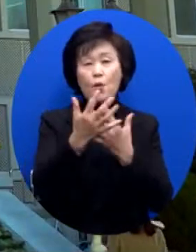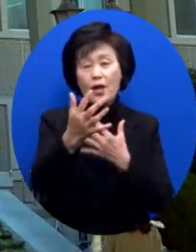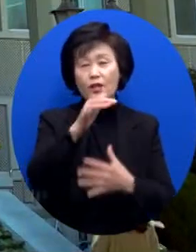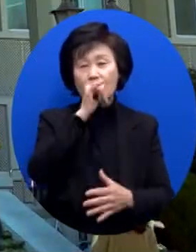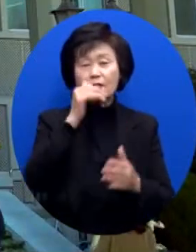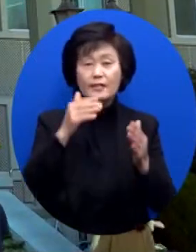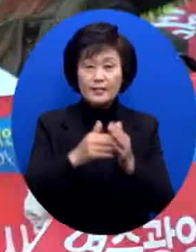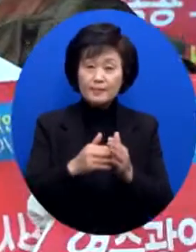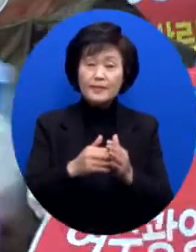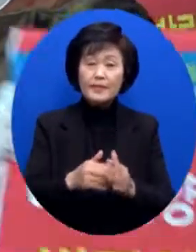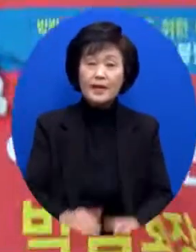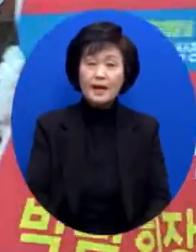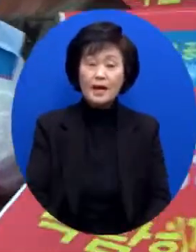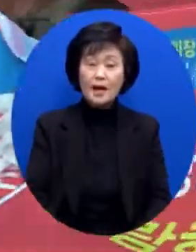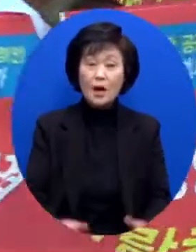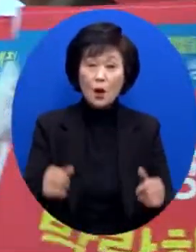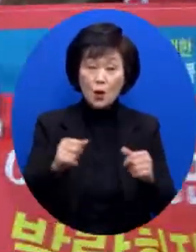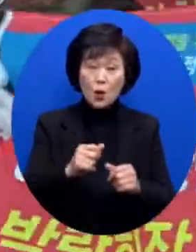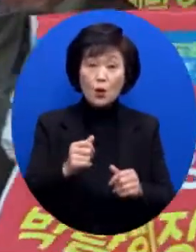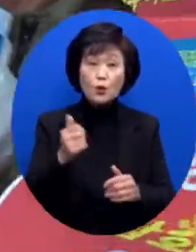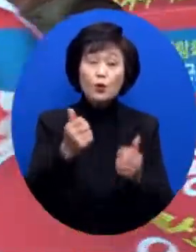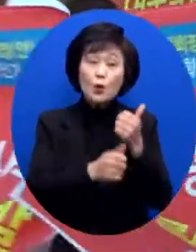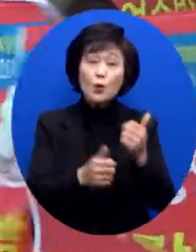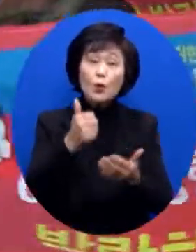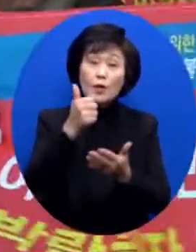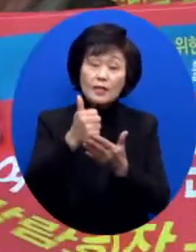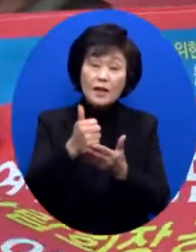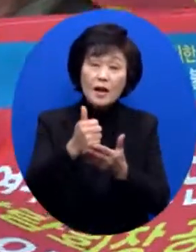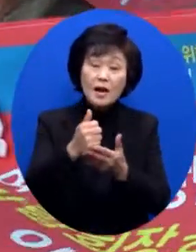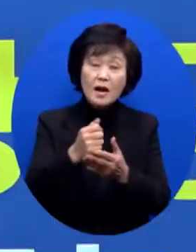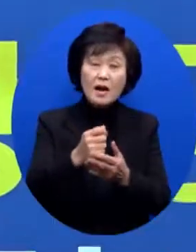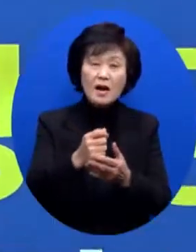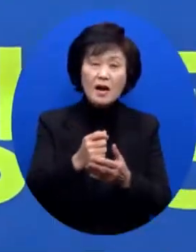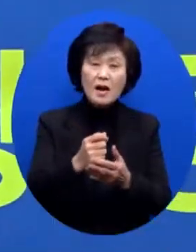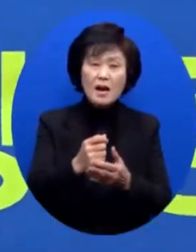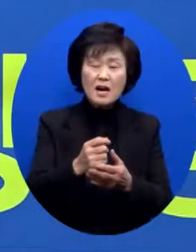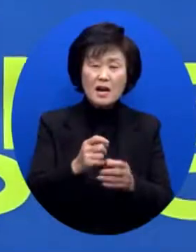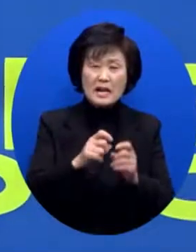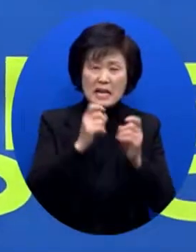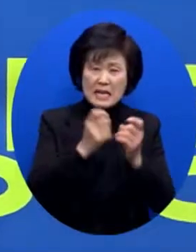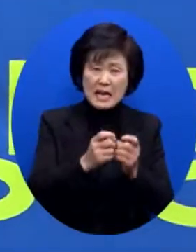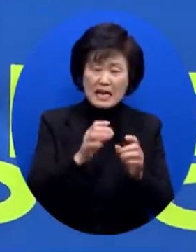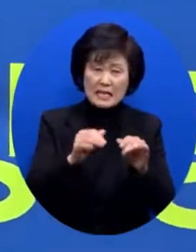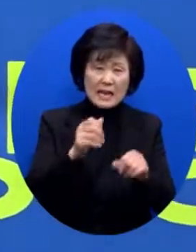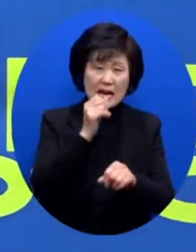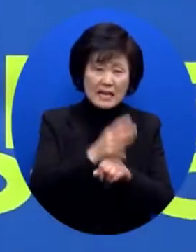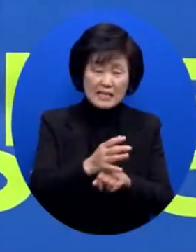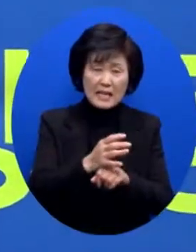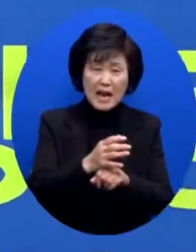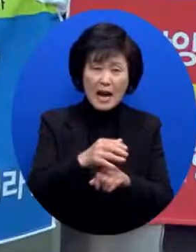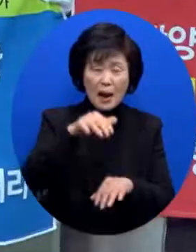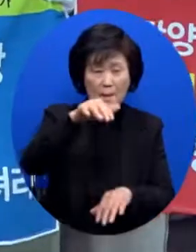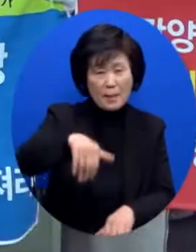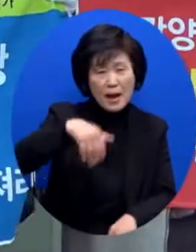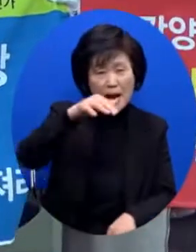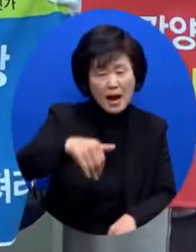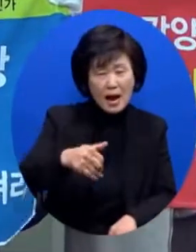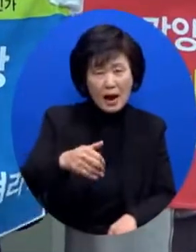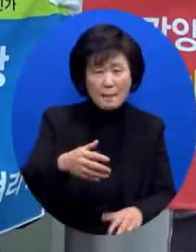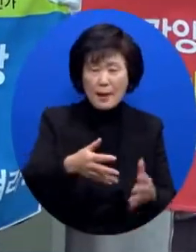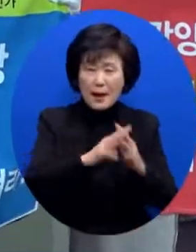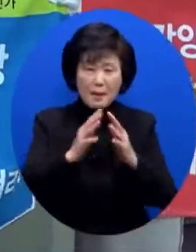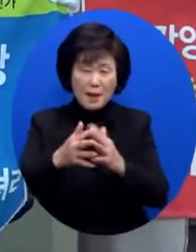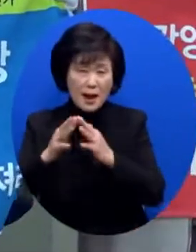이명 찬 상임 공동위원장은 민간 매각에 따른 난 개발이 오려 되는 가운데 박람 의 정신과 주제에 맞는